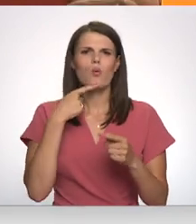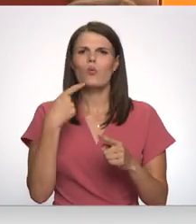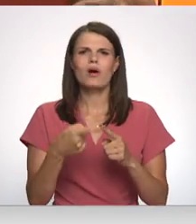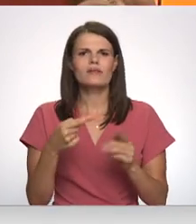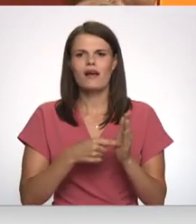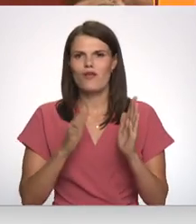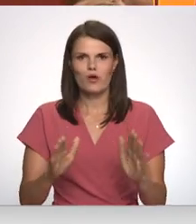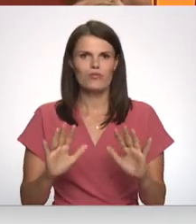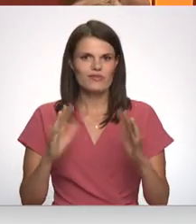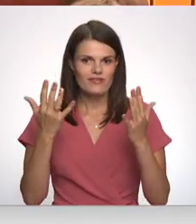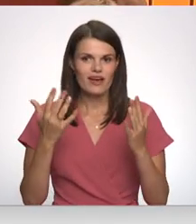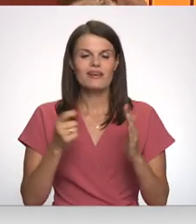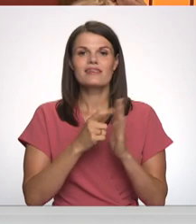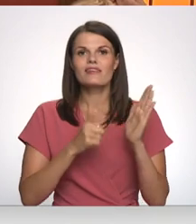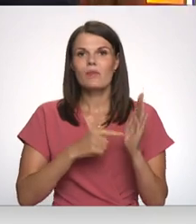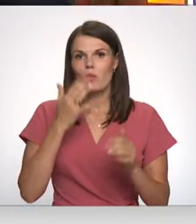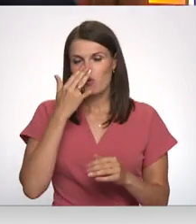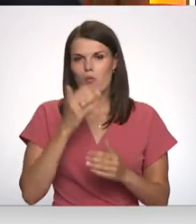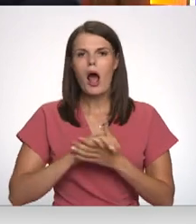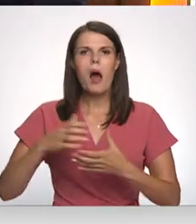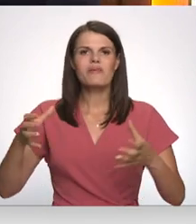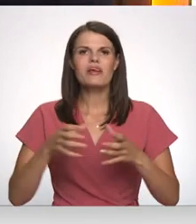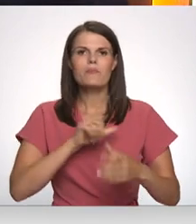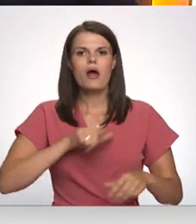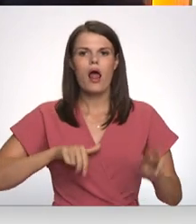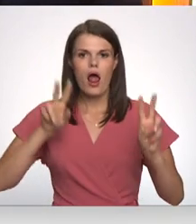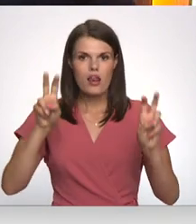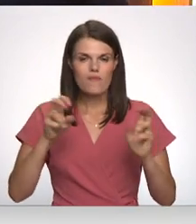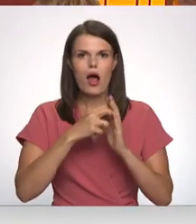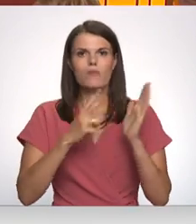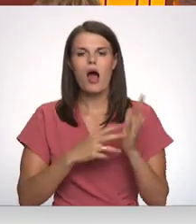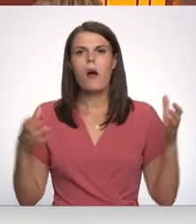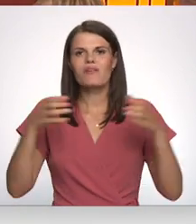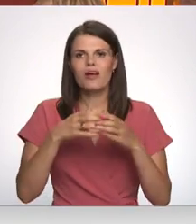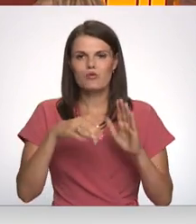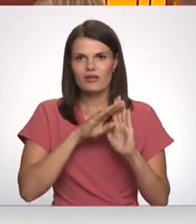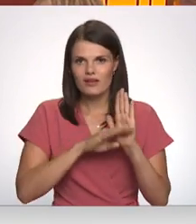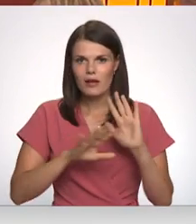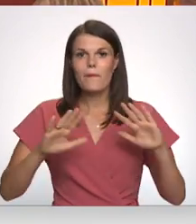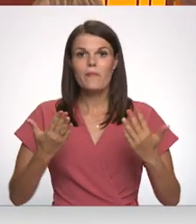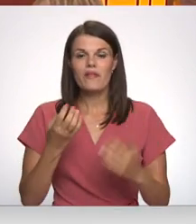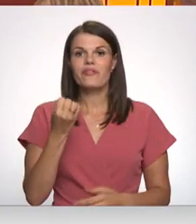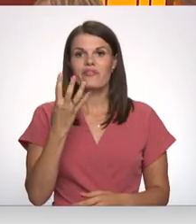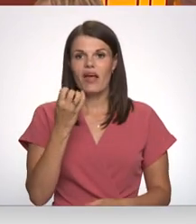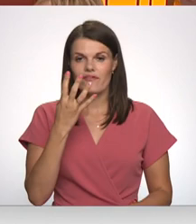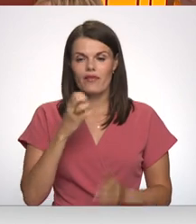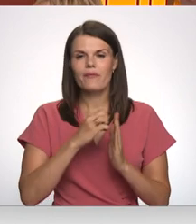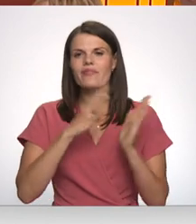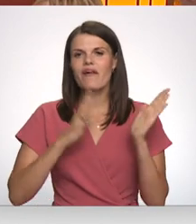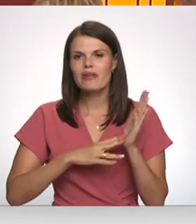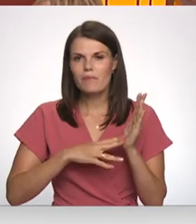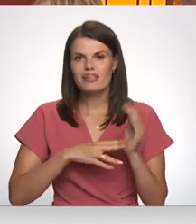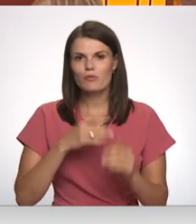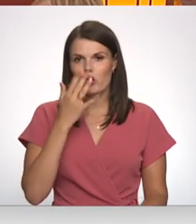beigas. 17. Numurs apvienībai Latvija, 18. apvienotajam sarakstam, bet pēdējais 19. Numurs tika partijai